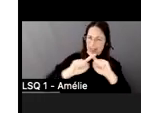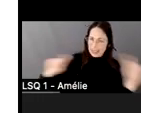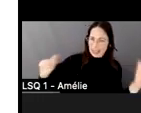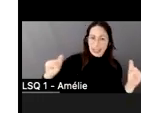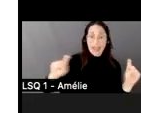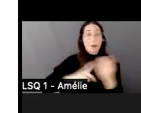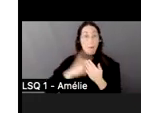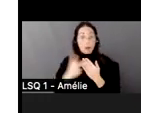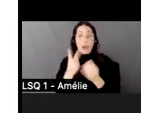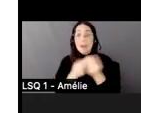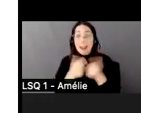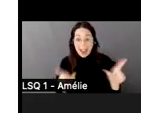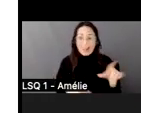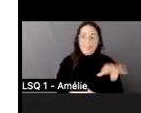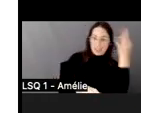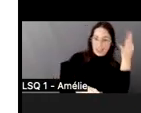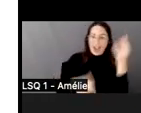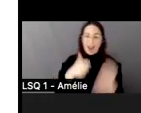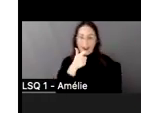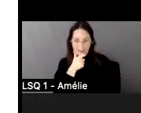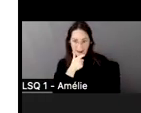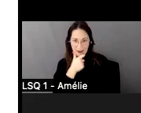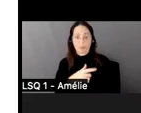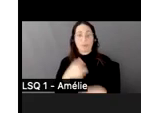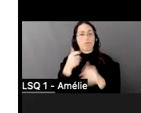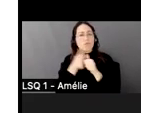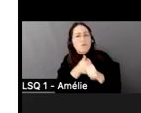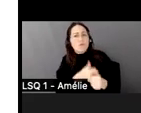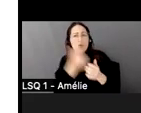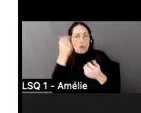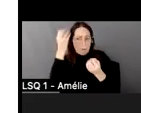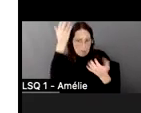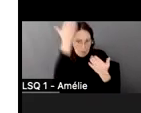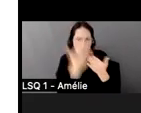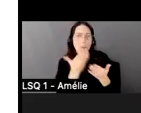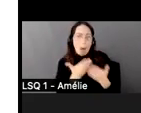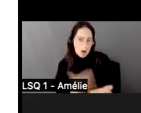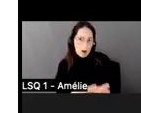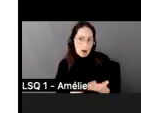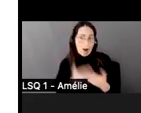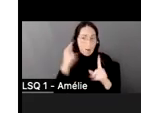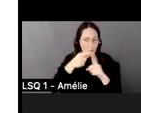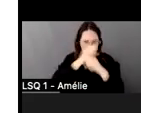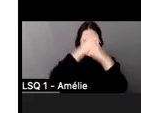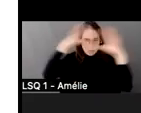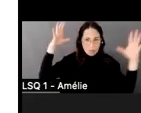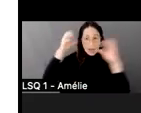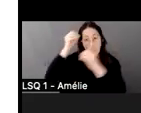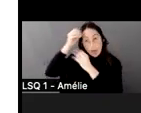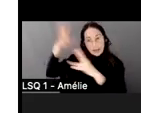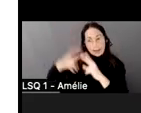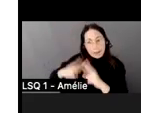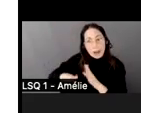C'est un projet bilingue en français et en anglais, fondé sur des données probantes, conçu pour améliorer les connaissances,